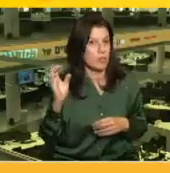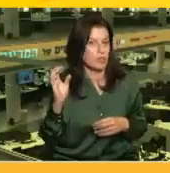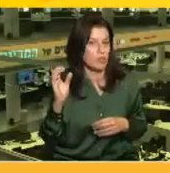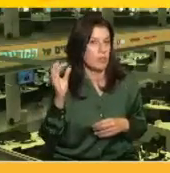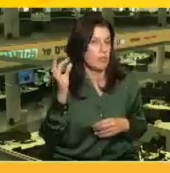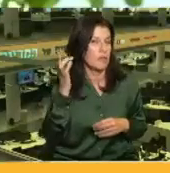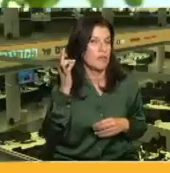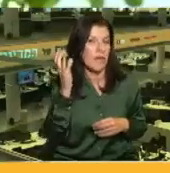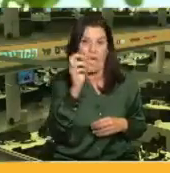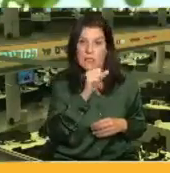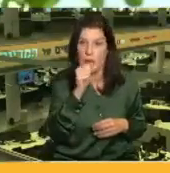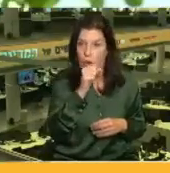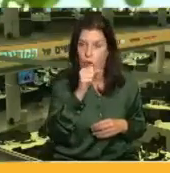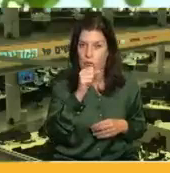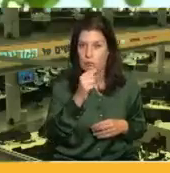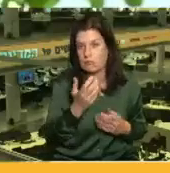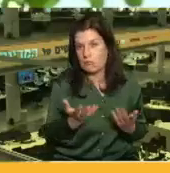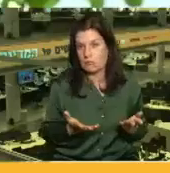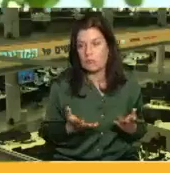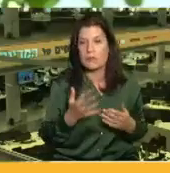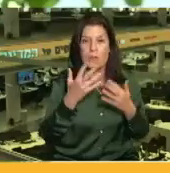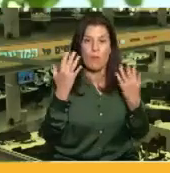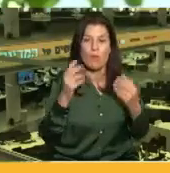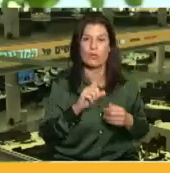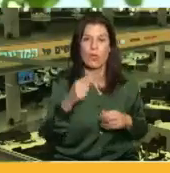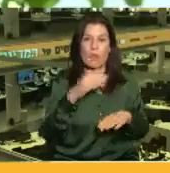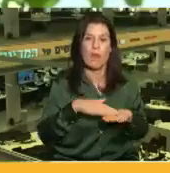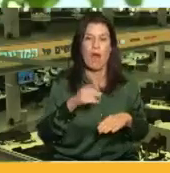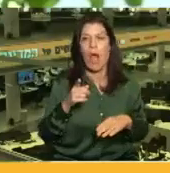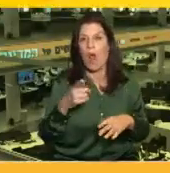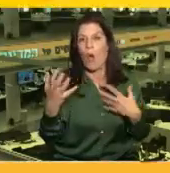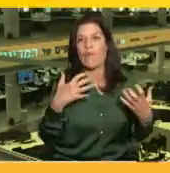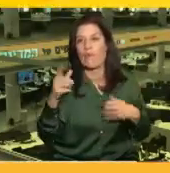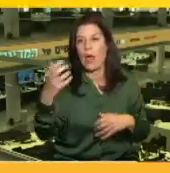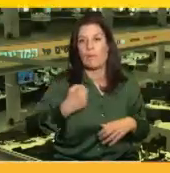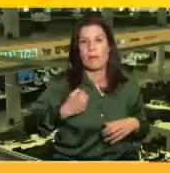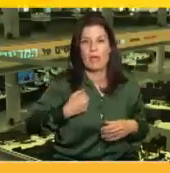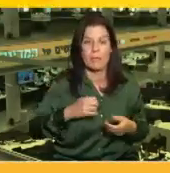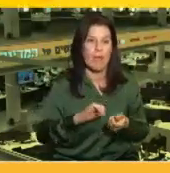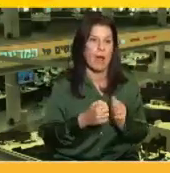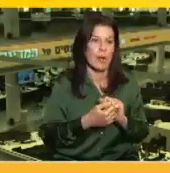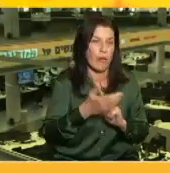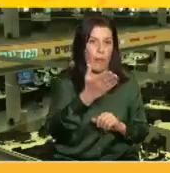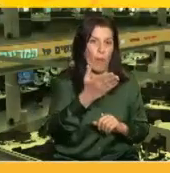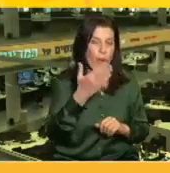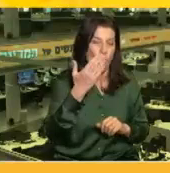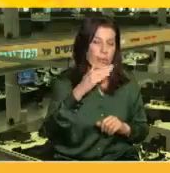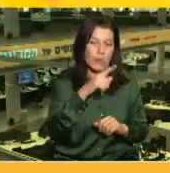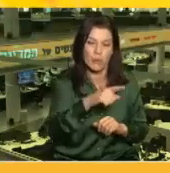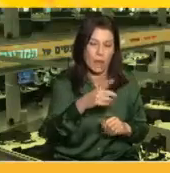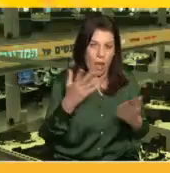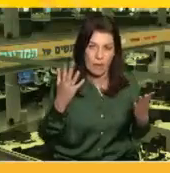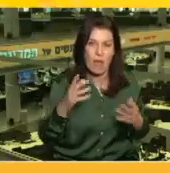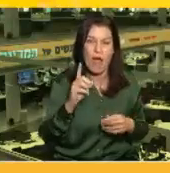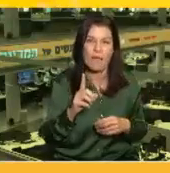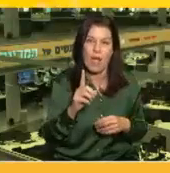זה, את נגעת בזה מקודם. הרי לא, ברור שלא מדובר על הלכת ולהופיע בבני ברק או בקריית ספר. אלא מאי, שהיום יותר